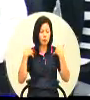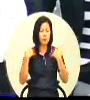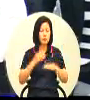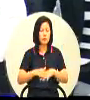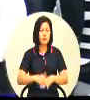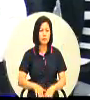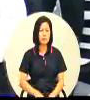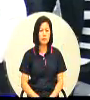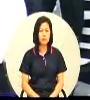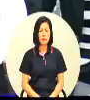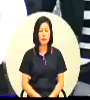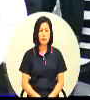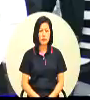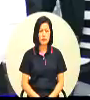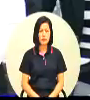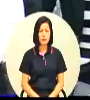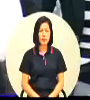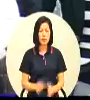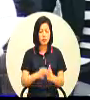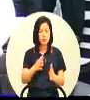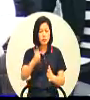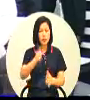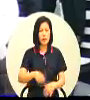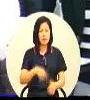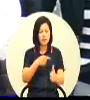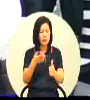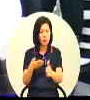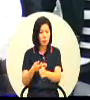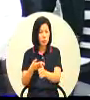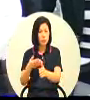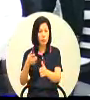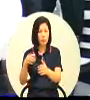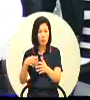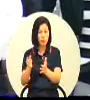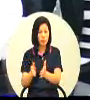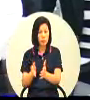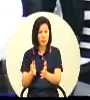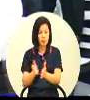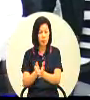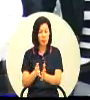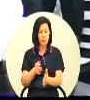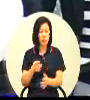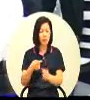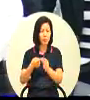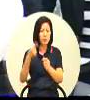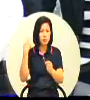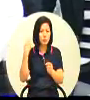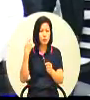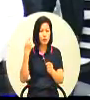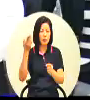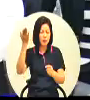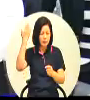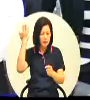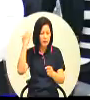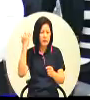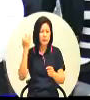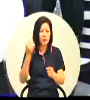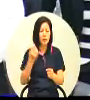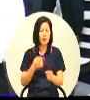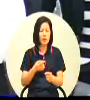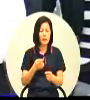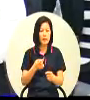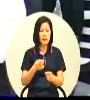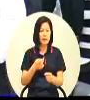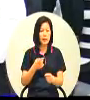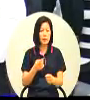长，我们的教育部啊，在去年应该不是去年，可能更早一点，已经三